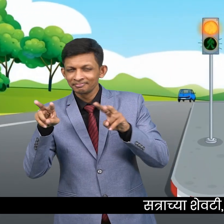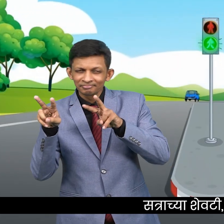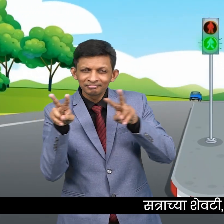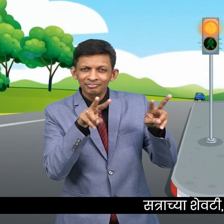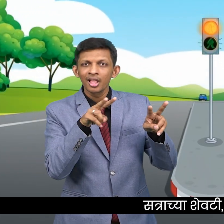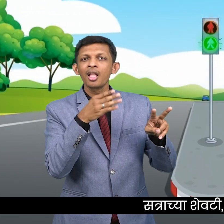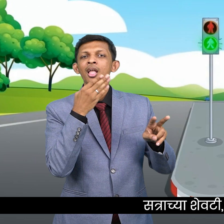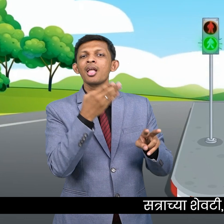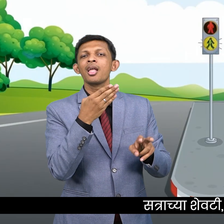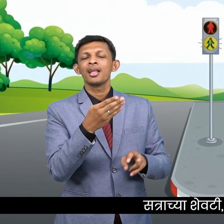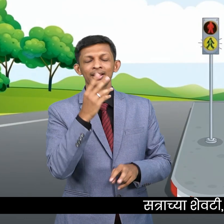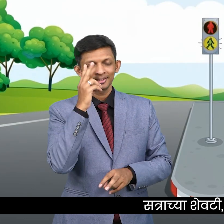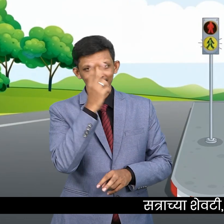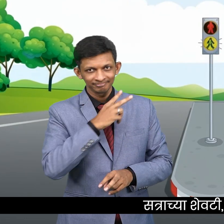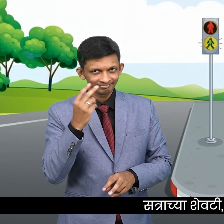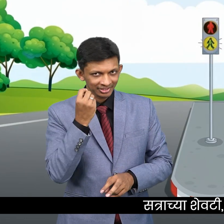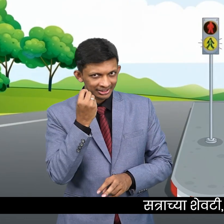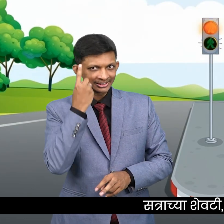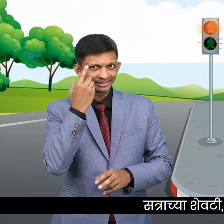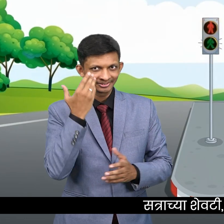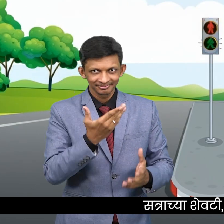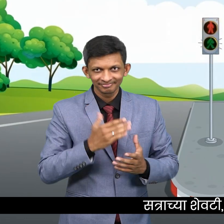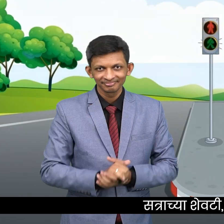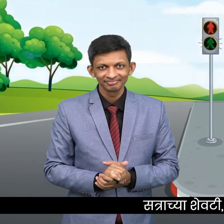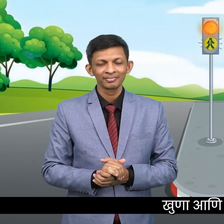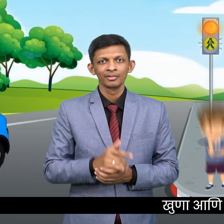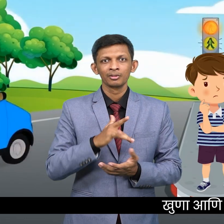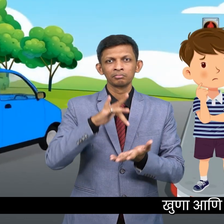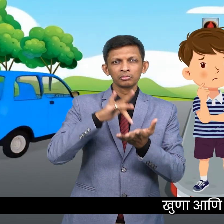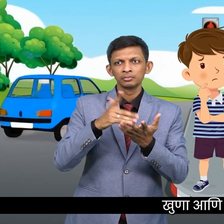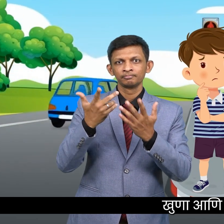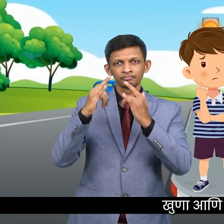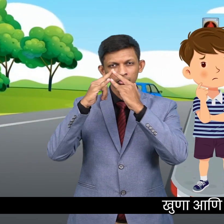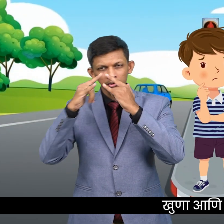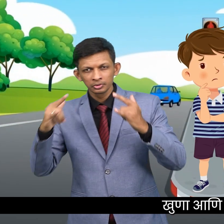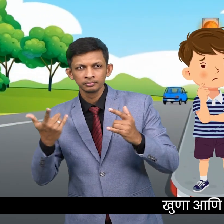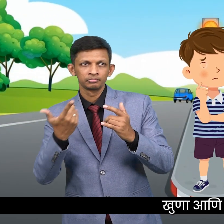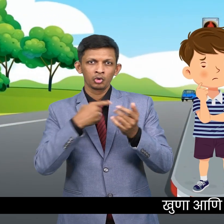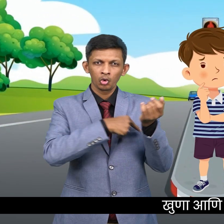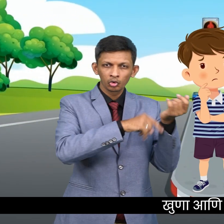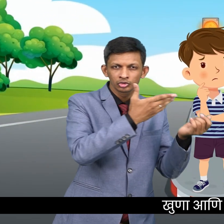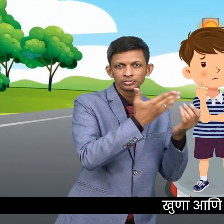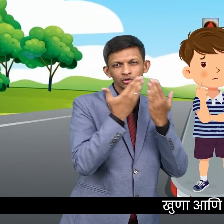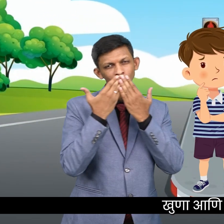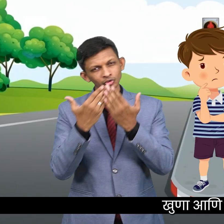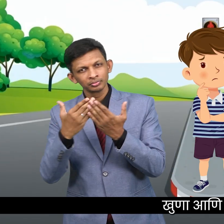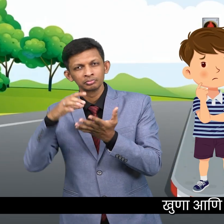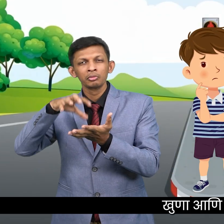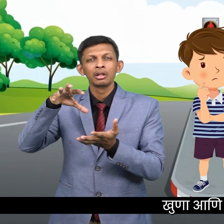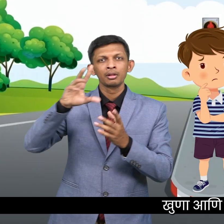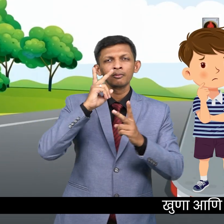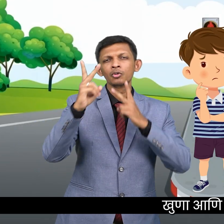सत्राच्या शेवटी तुम्ही हे करू शकाल। खुणा आणि परिसर